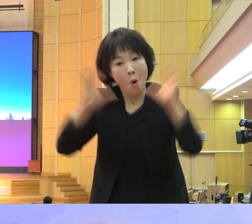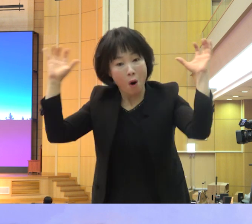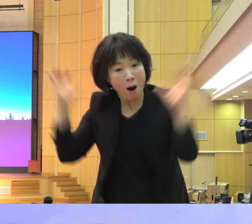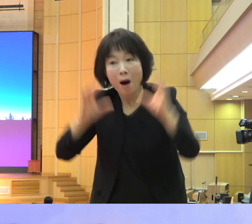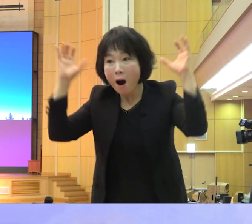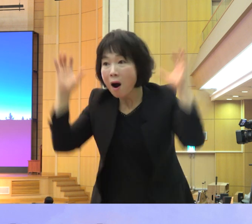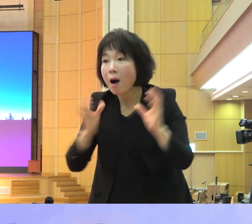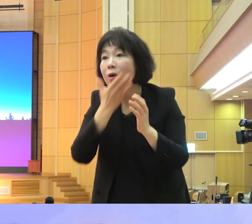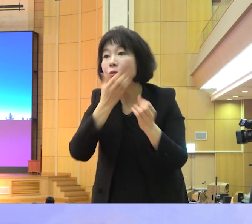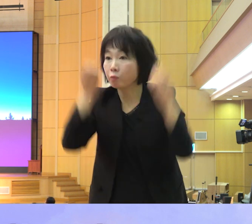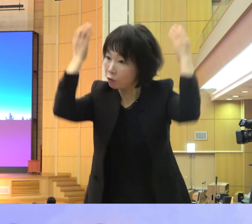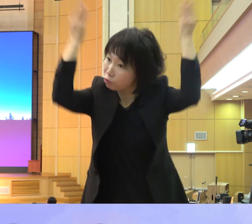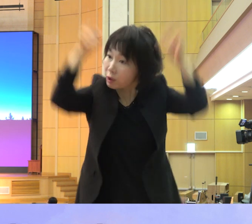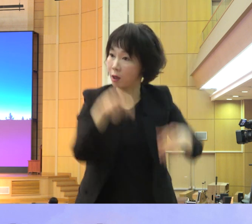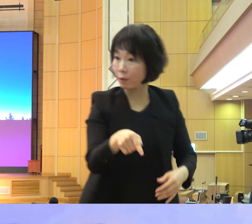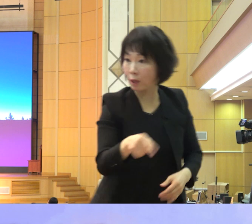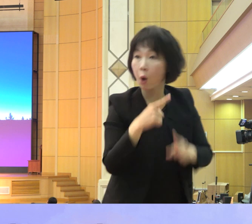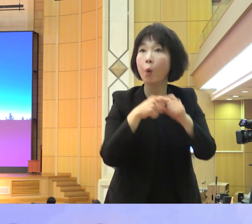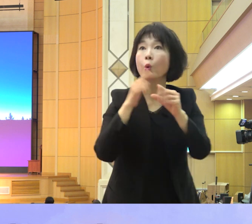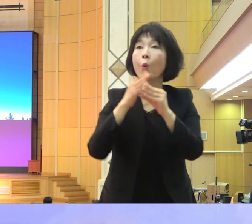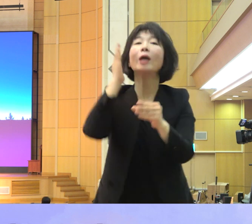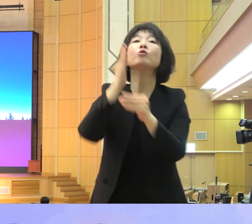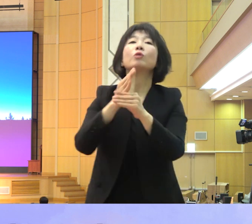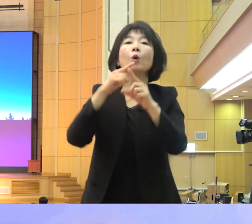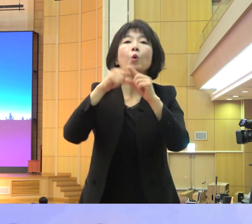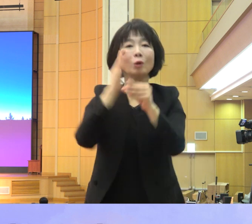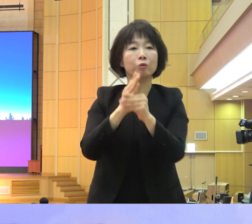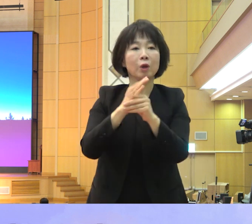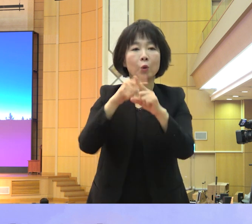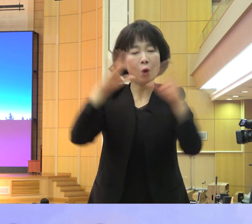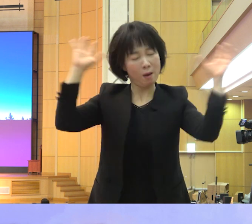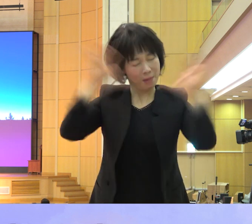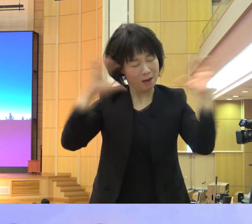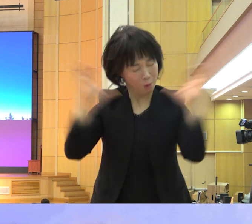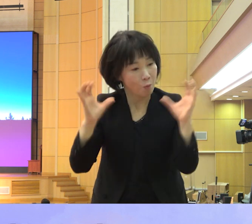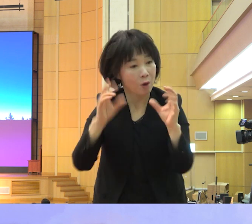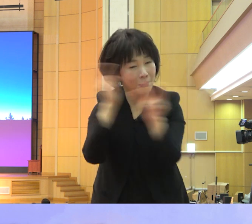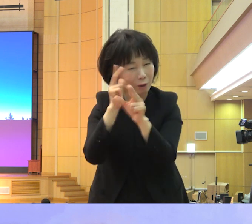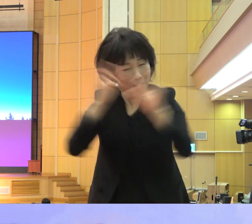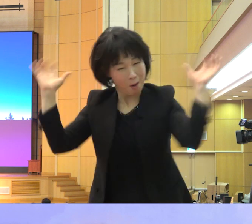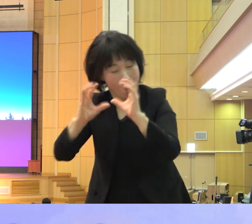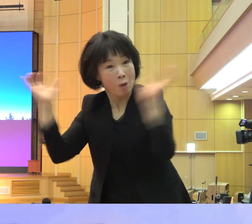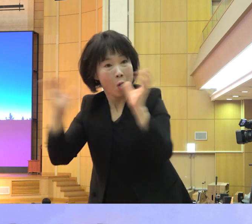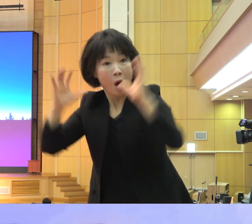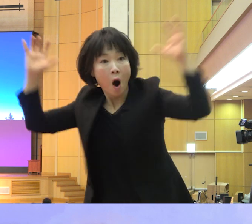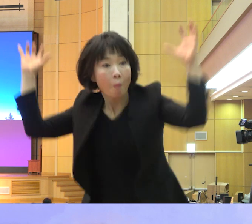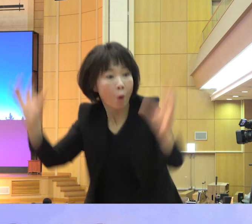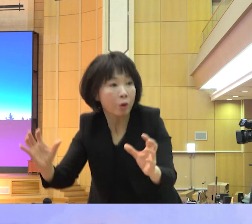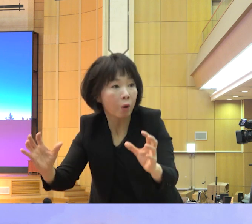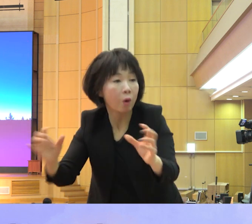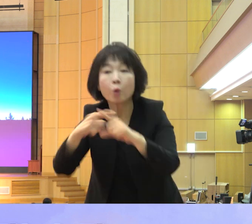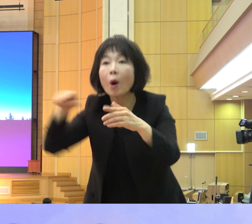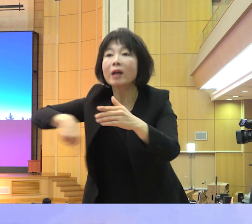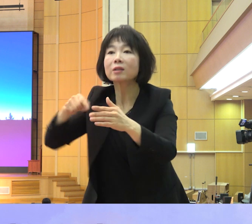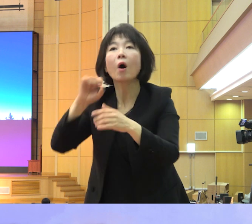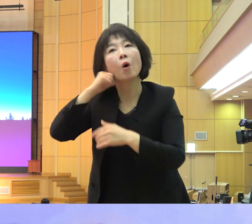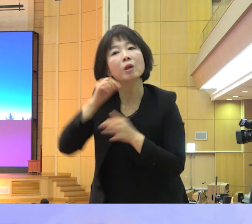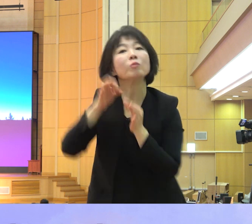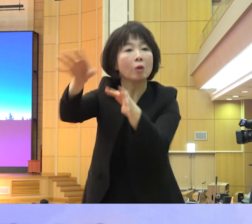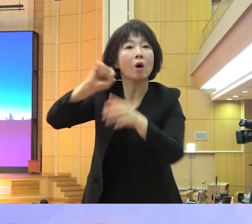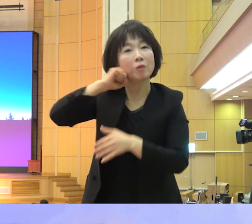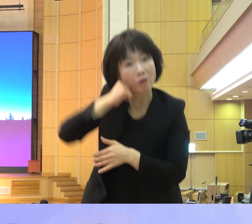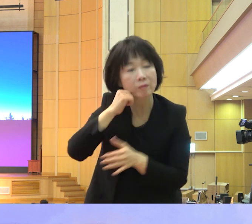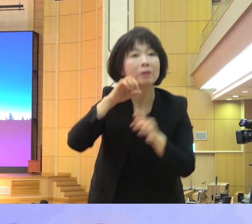날마다 성전에서, 성전을 중심으로 성전에 모이고 성전의 기도 시간에 기도하고, 그리고 성전에서 구제하고, 그리고 나가서